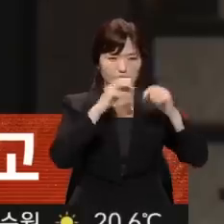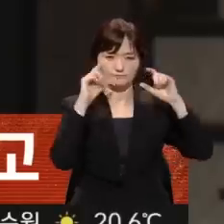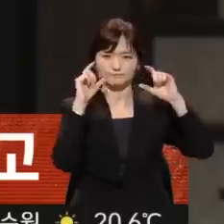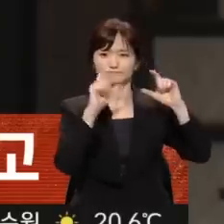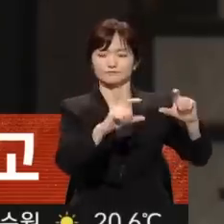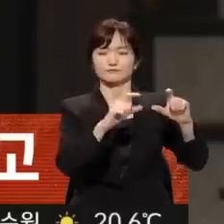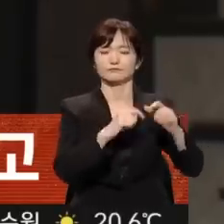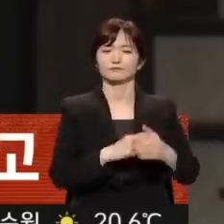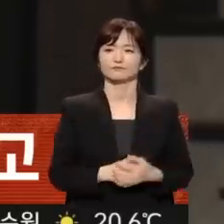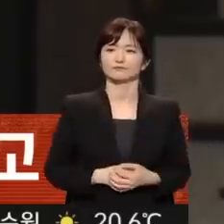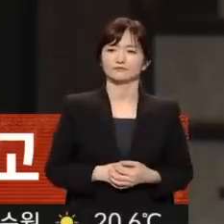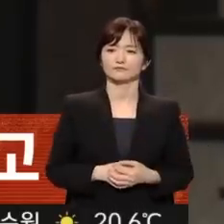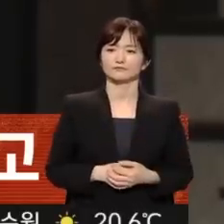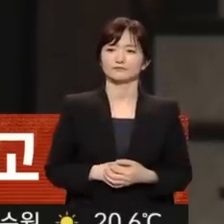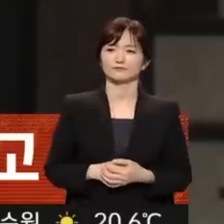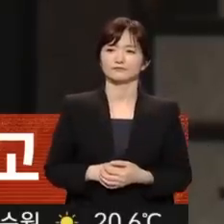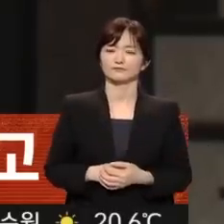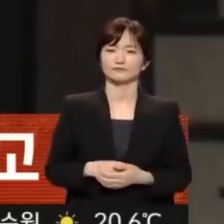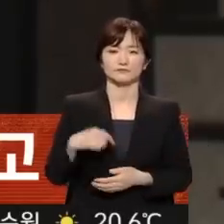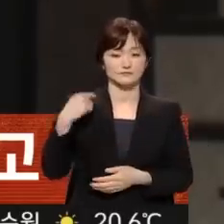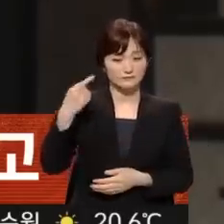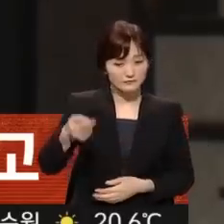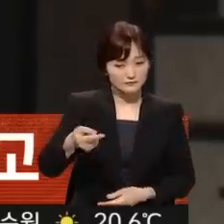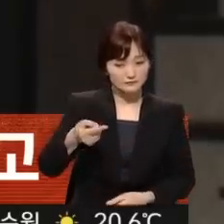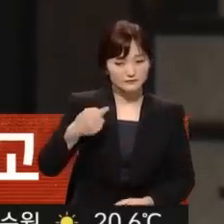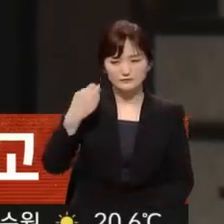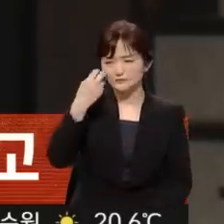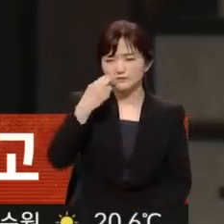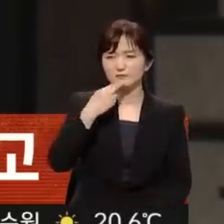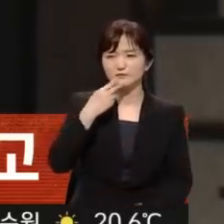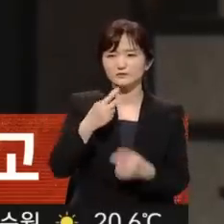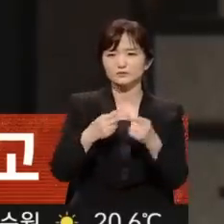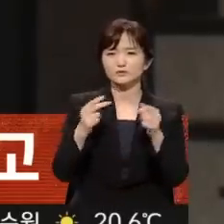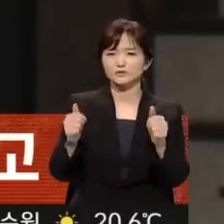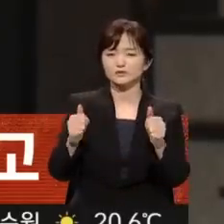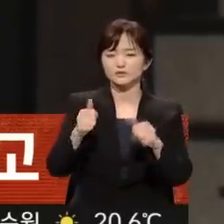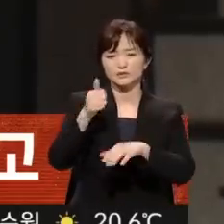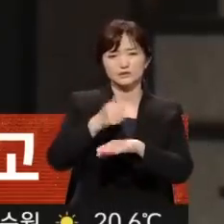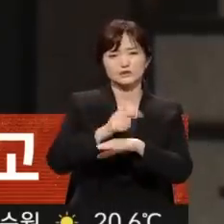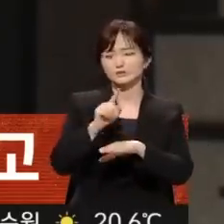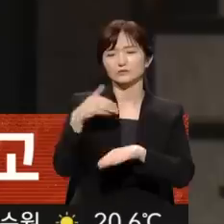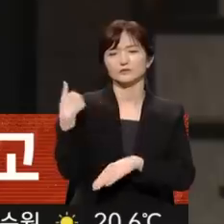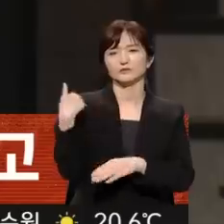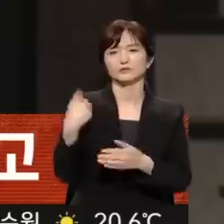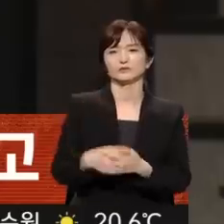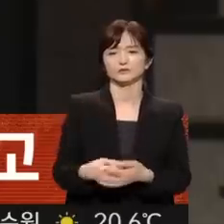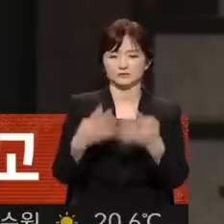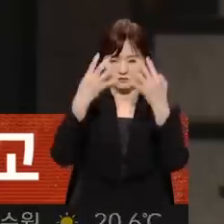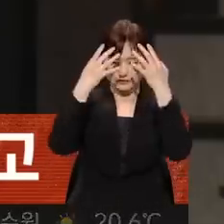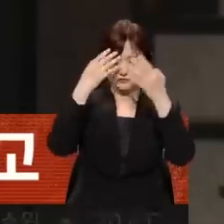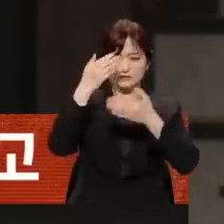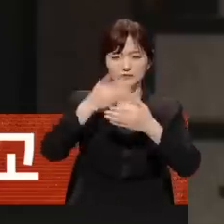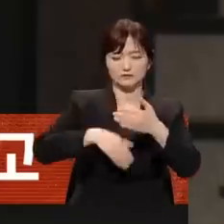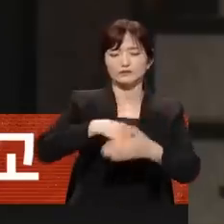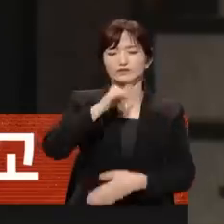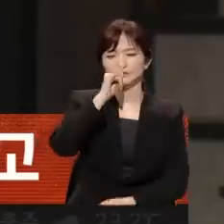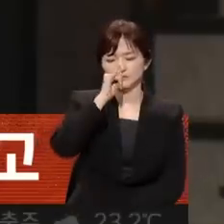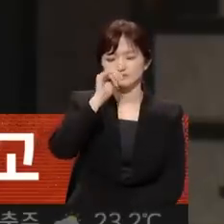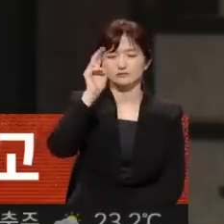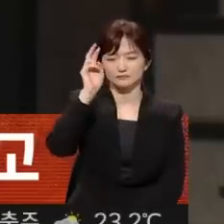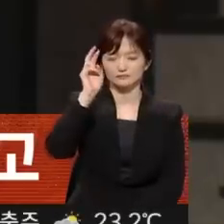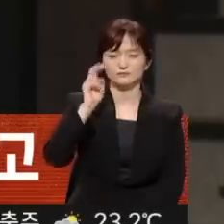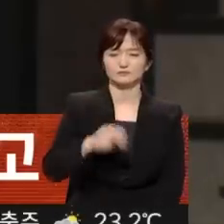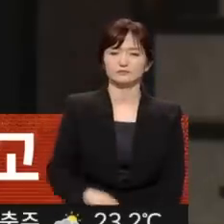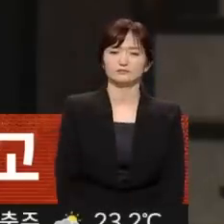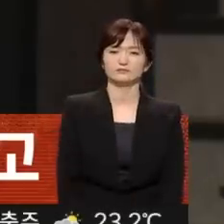했는데 우리가 그 이후에 추적을 하지 않았기 때문에 항소심 여부는 알려지지 않았고 또 감형됐을 가능성도 배제를 할 수가 없다라고 하는